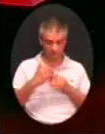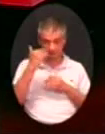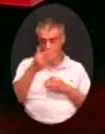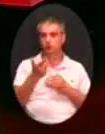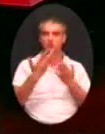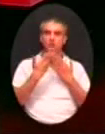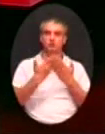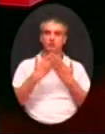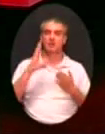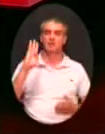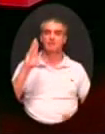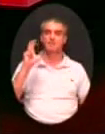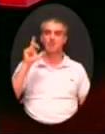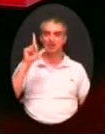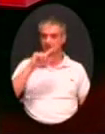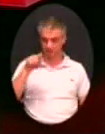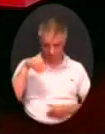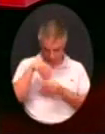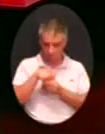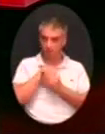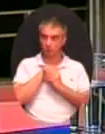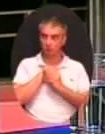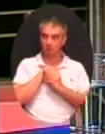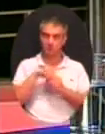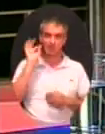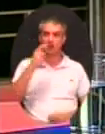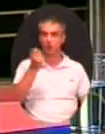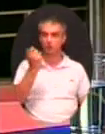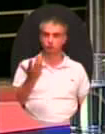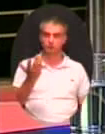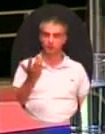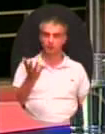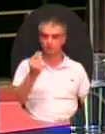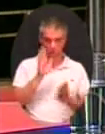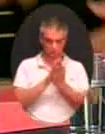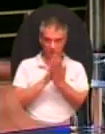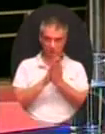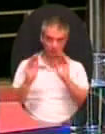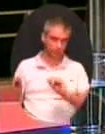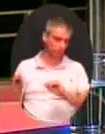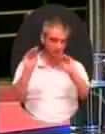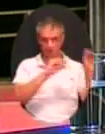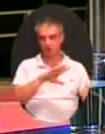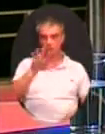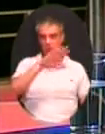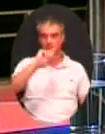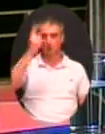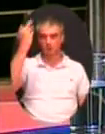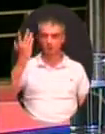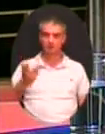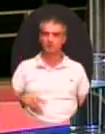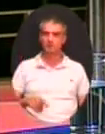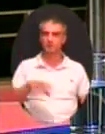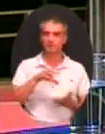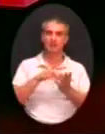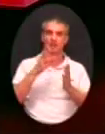זה ישיבת בלץ. אז רגע, אז רגע. בתוך הסנדוויץ' הזה הכניסו חילול שבת. תקחו את הסנדוויץ', תעביר אותו לתלפיות. רגע. אולי למתחם התחנה. לא, אתם רוצים לסגור